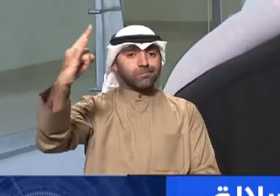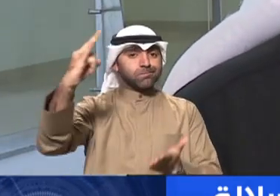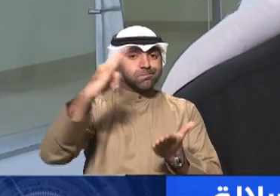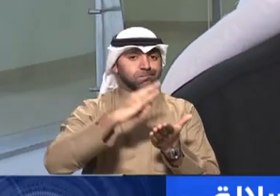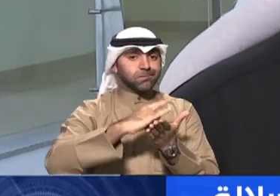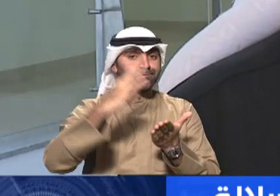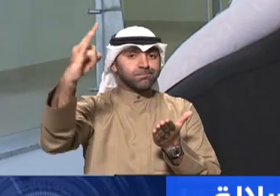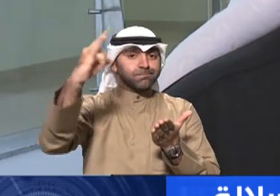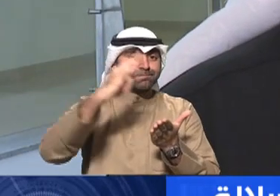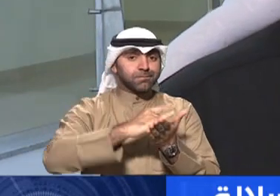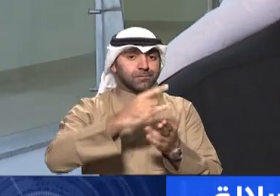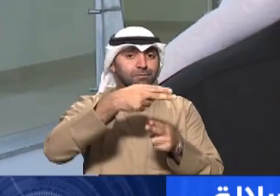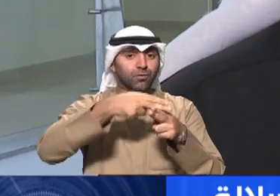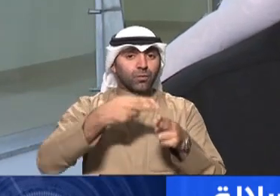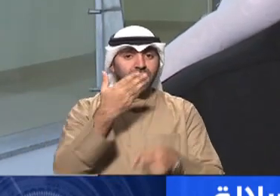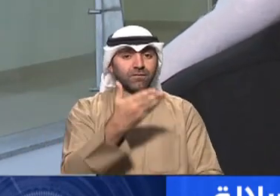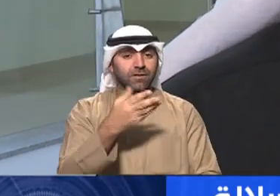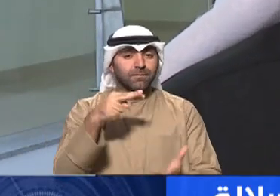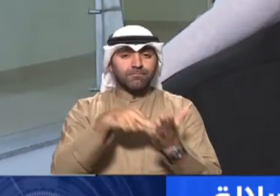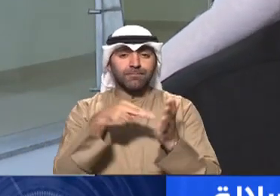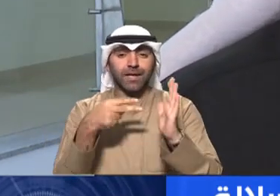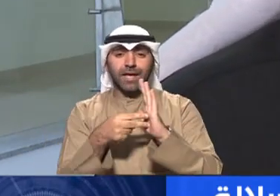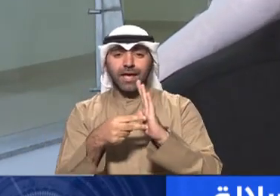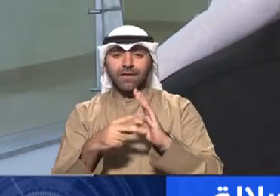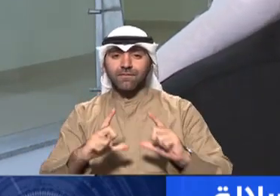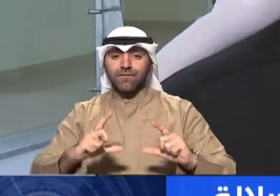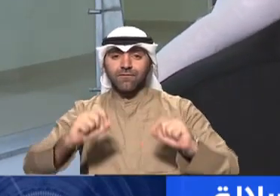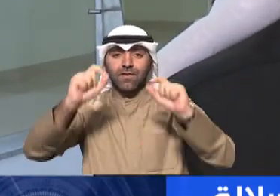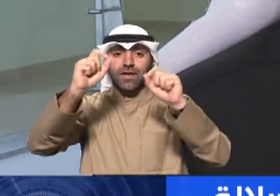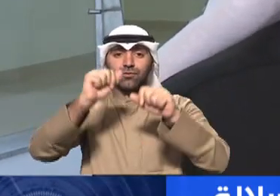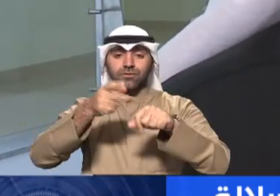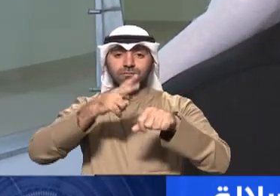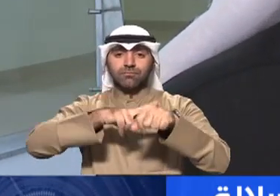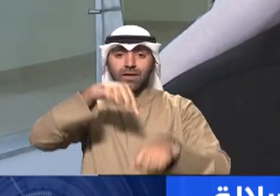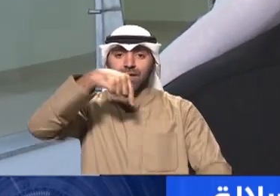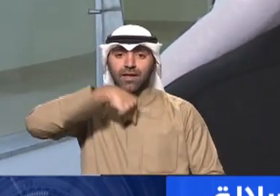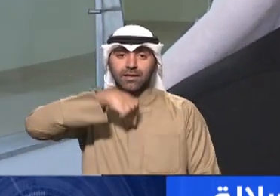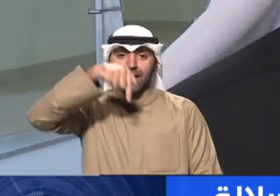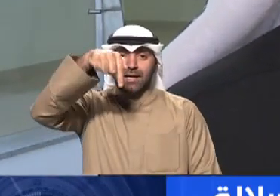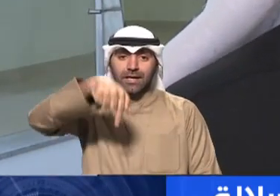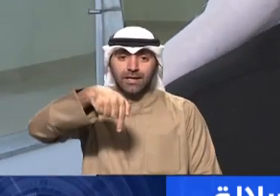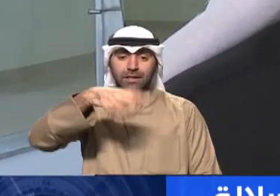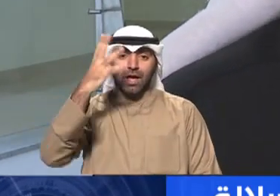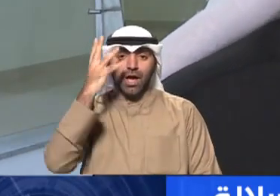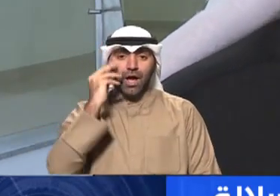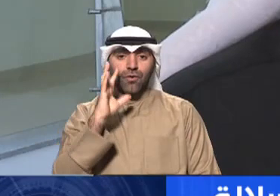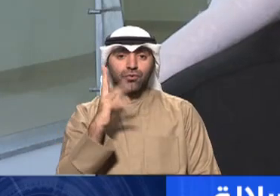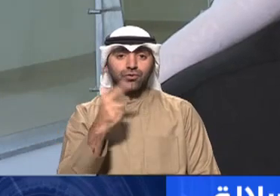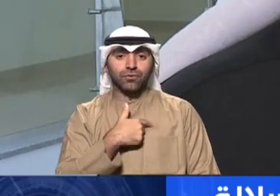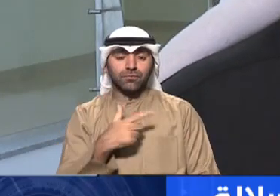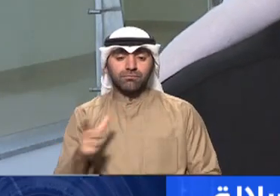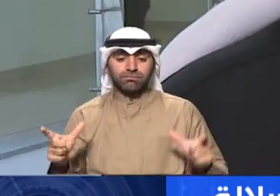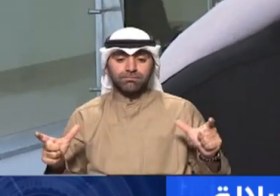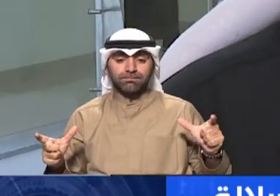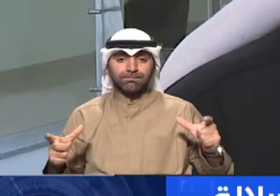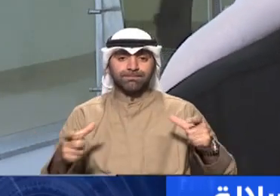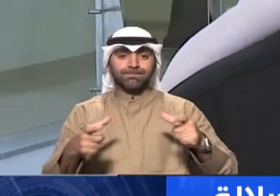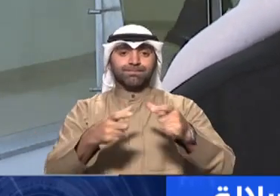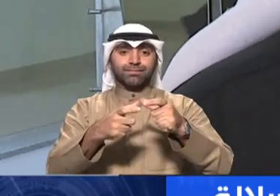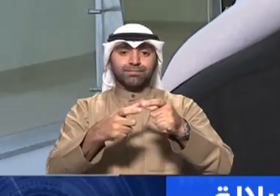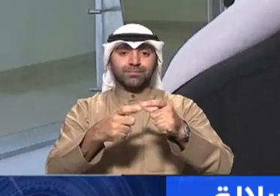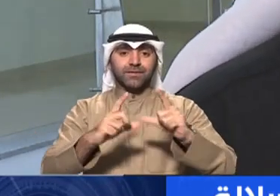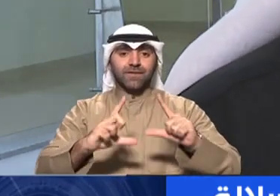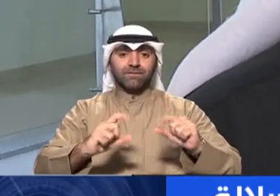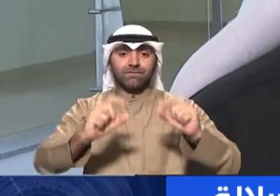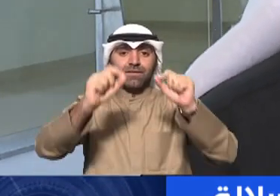وإذا كان في أي بوادر لعدم انحسار أو سوء الوضع الوبائي،